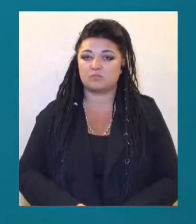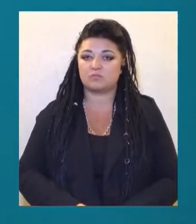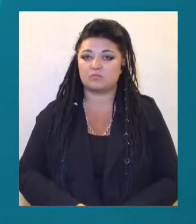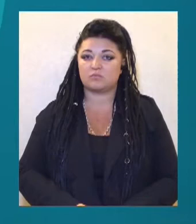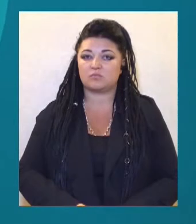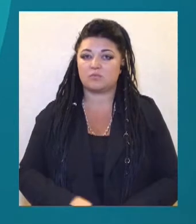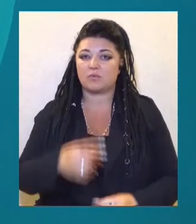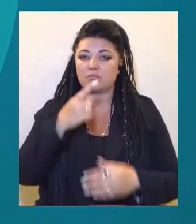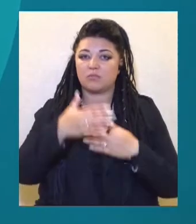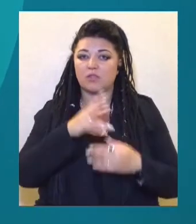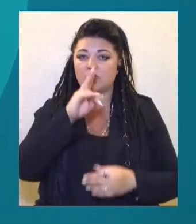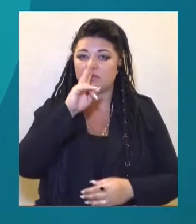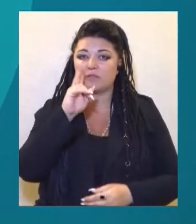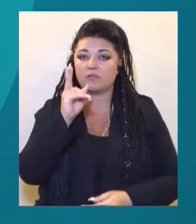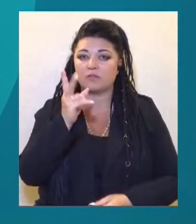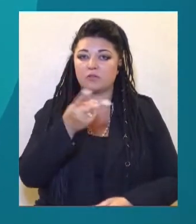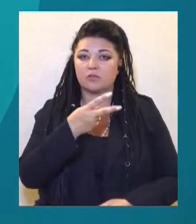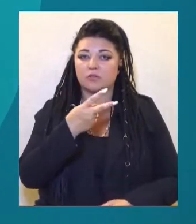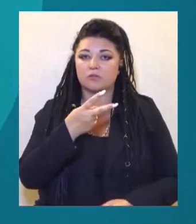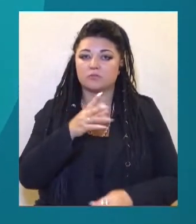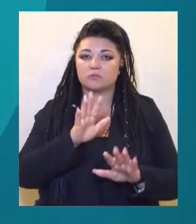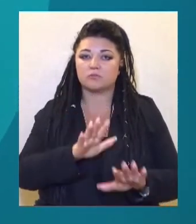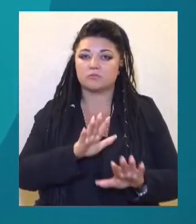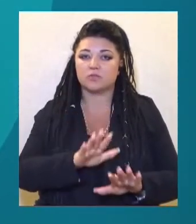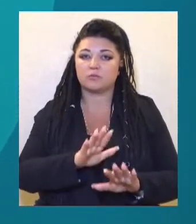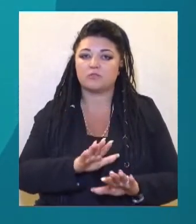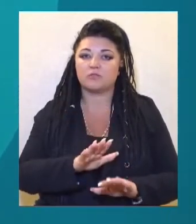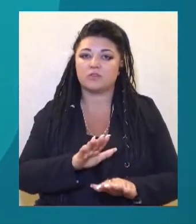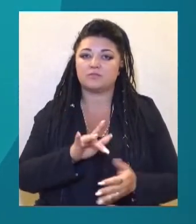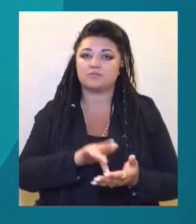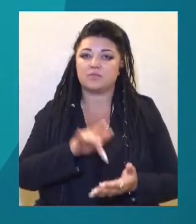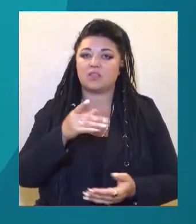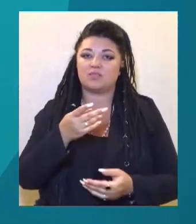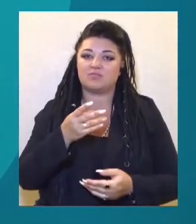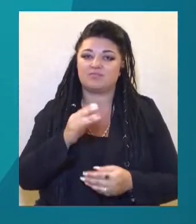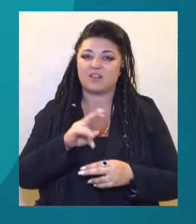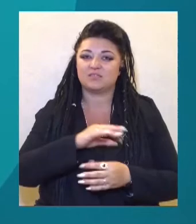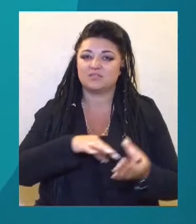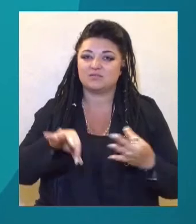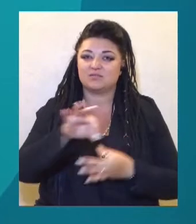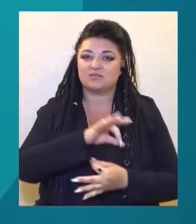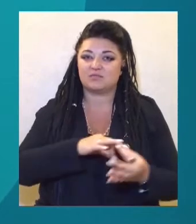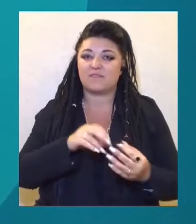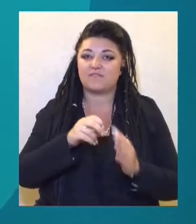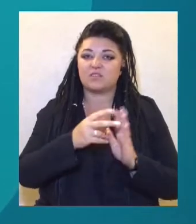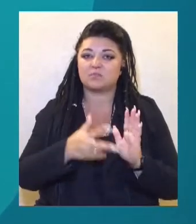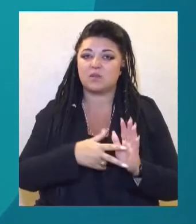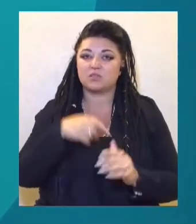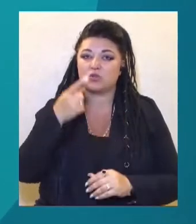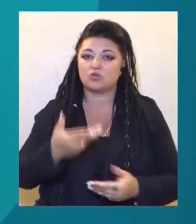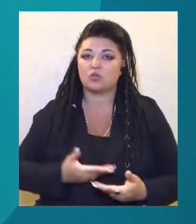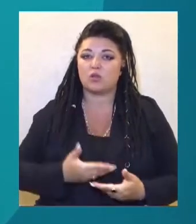Близько 2 років Ніна Антипіна перебуває у центрі для безпритульних людей. 18 років вона жила на вулиці, мала